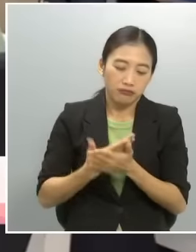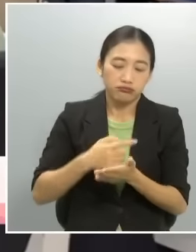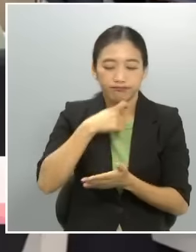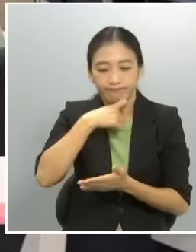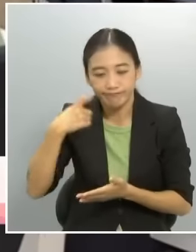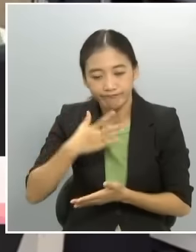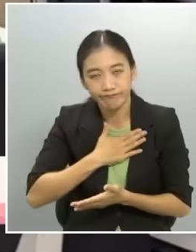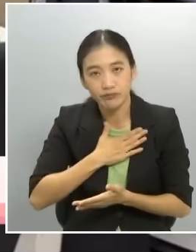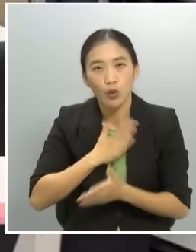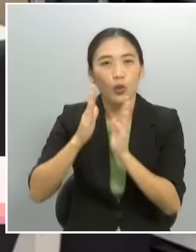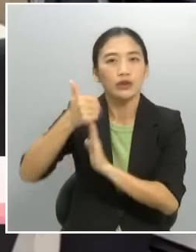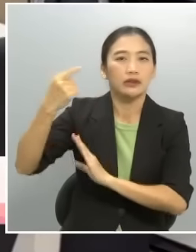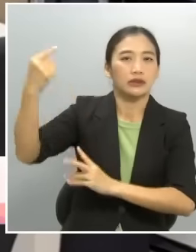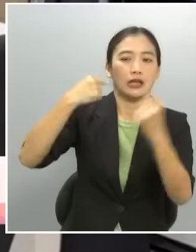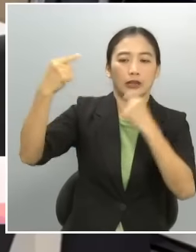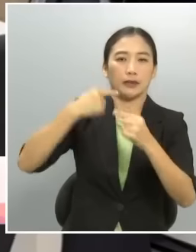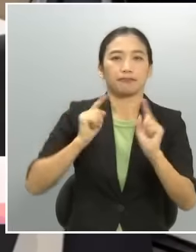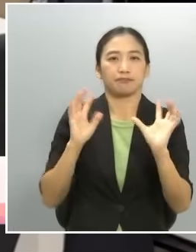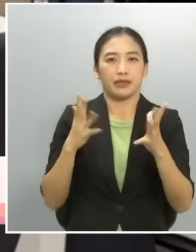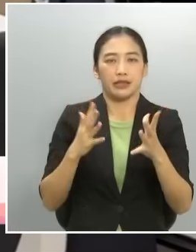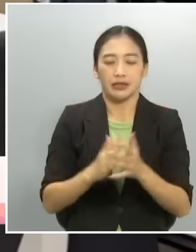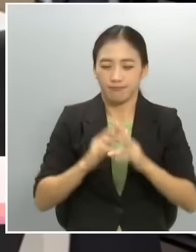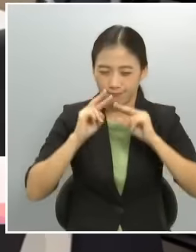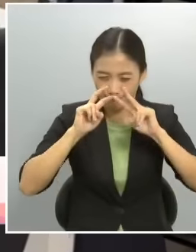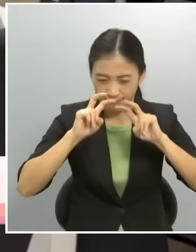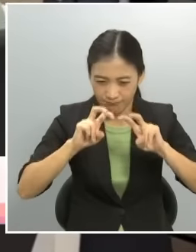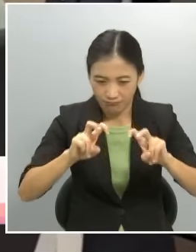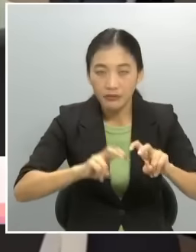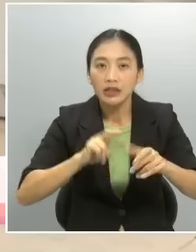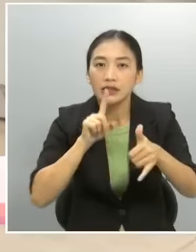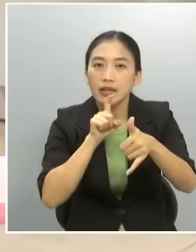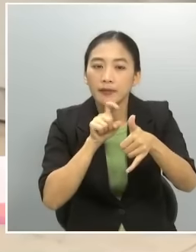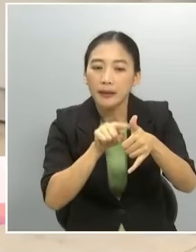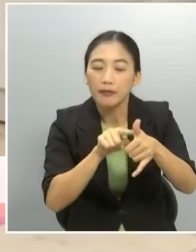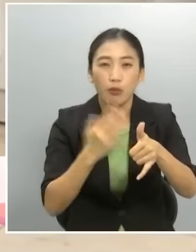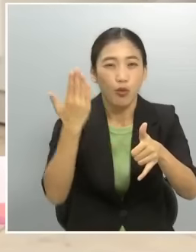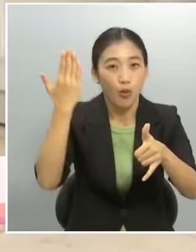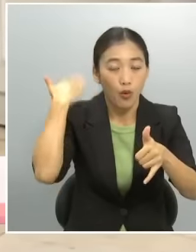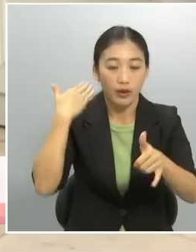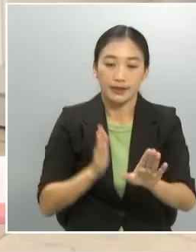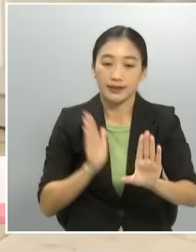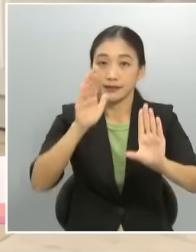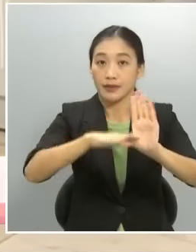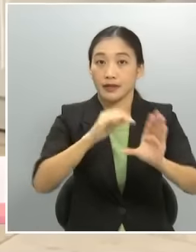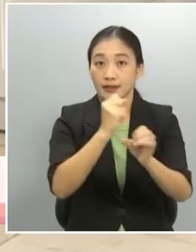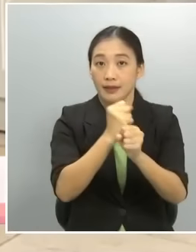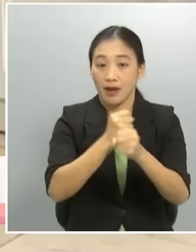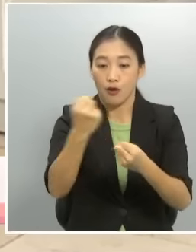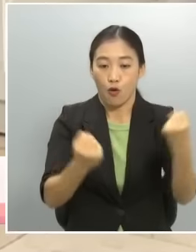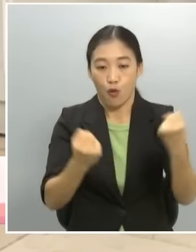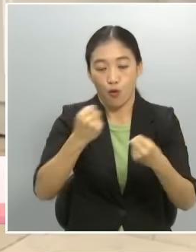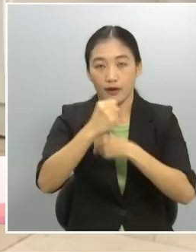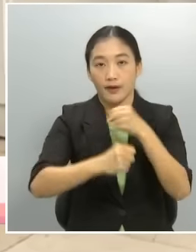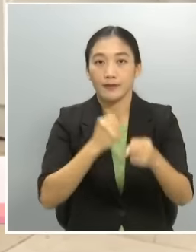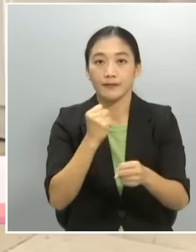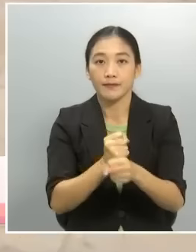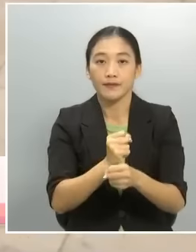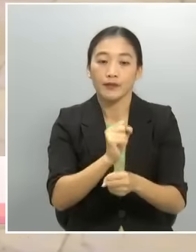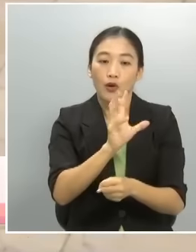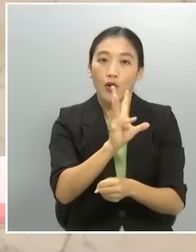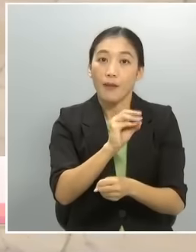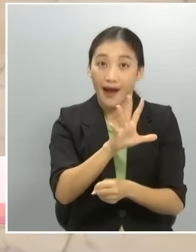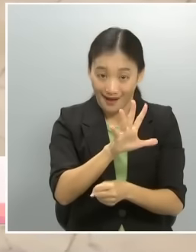ราบว่าในติ๊กนาวาทำงานเป็นพนักงานขับรถนะครับให้กับเจ้านายเนี่ยตั้งแต่ปี65ได้รับความไว้วางใจจนกระทั่งสามารถเข้าถึงห้อง